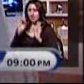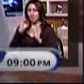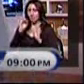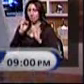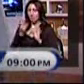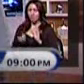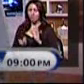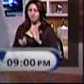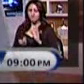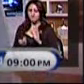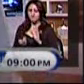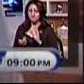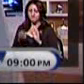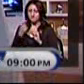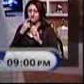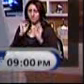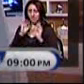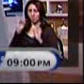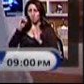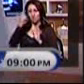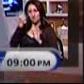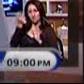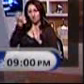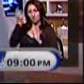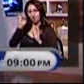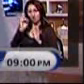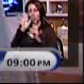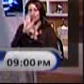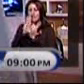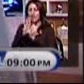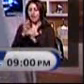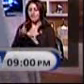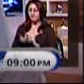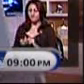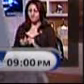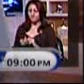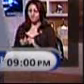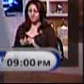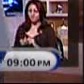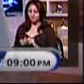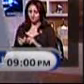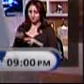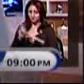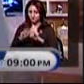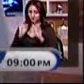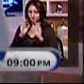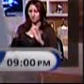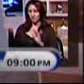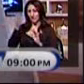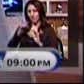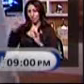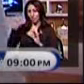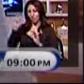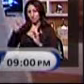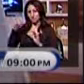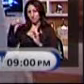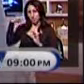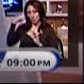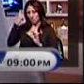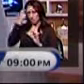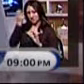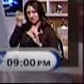لفرض مشروع، واخبار حضرتك هم متوسمين فيه انها يمثل الاخوان المسلمين، لا